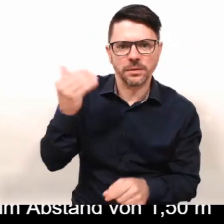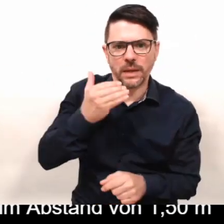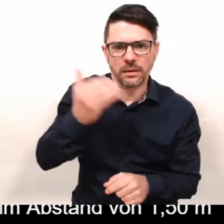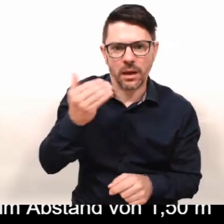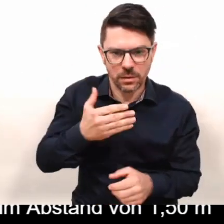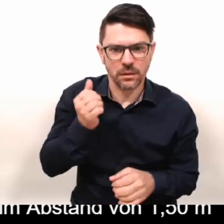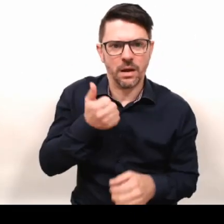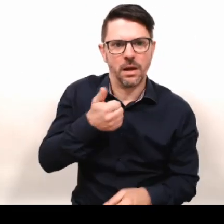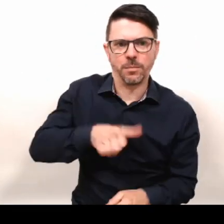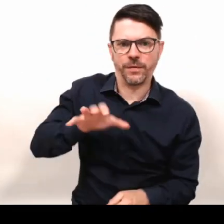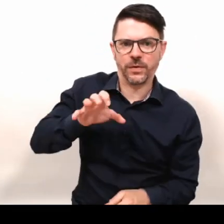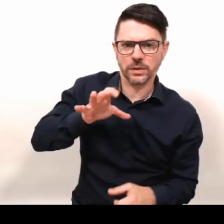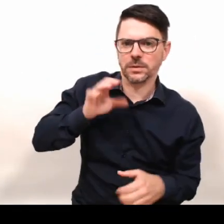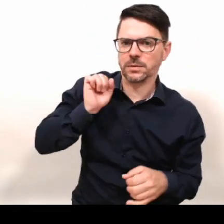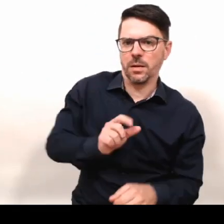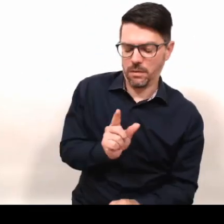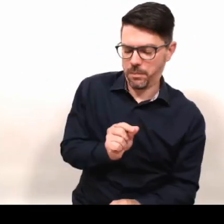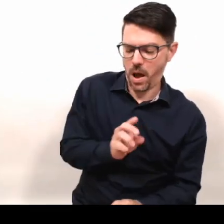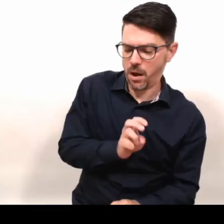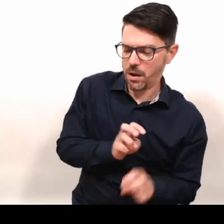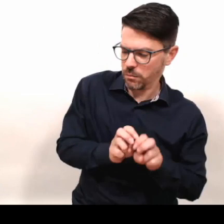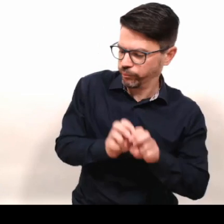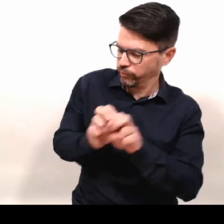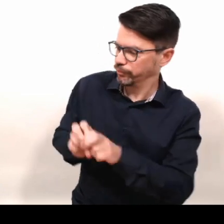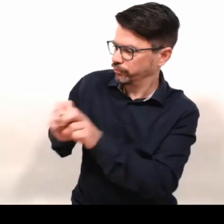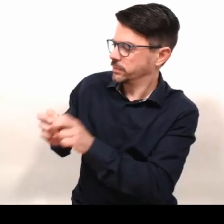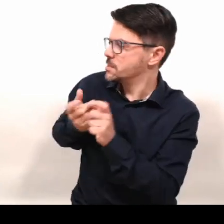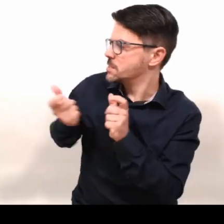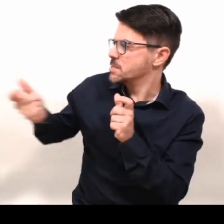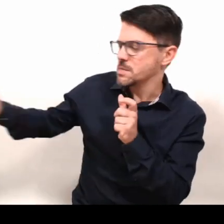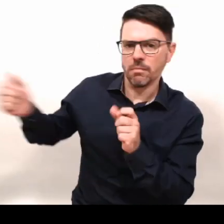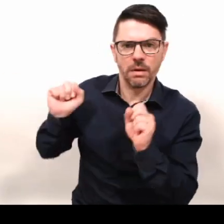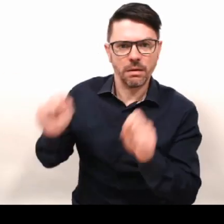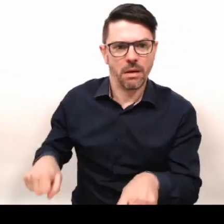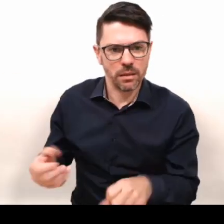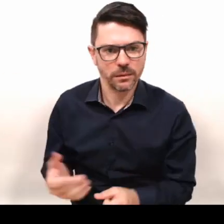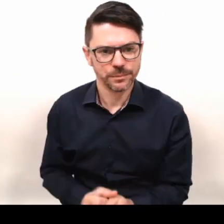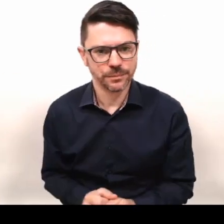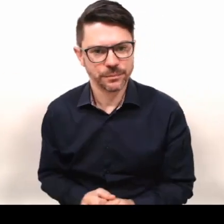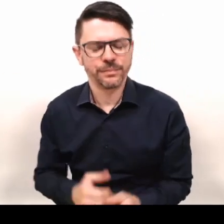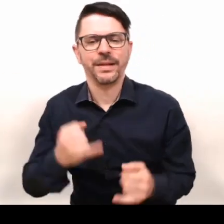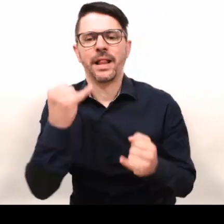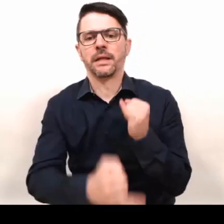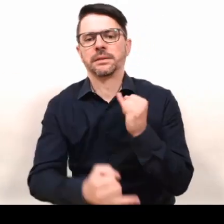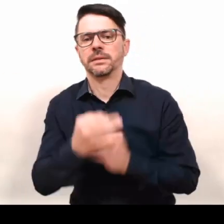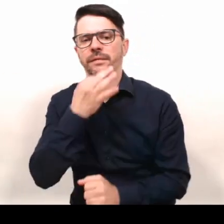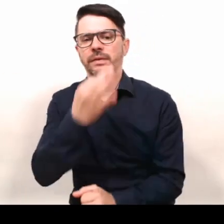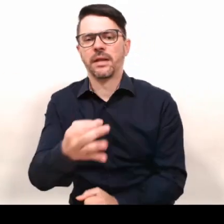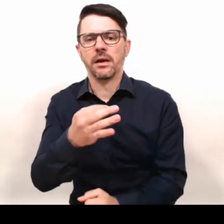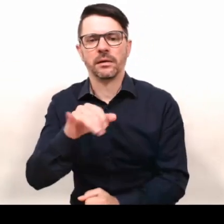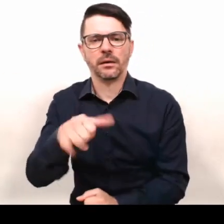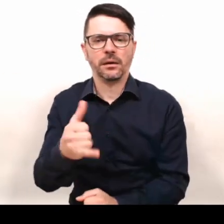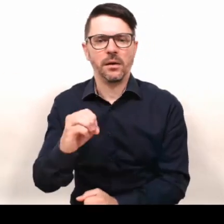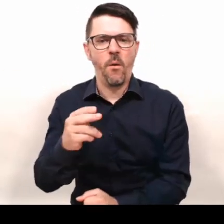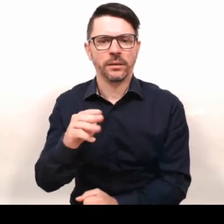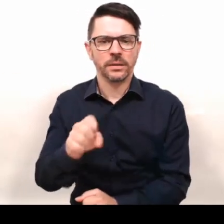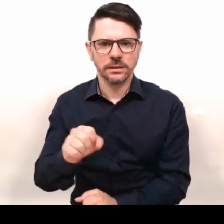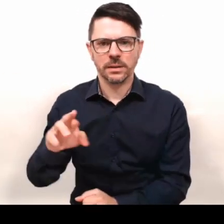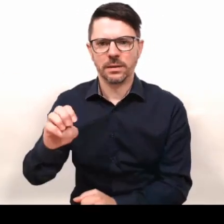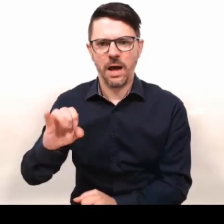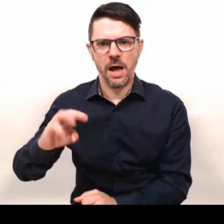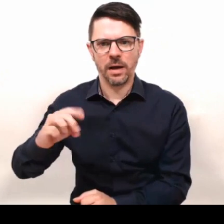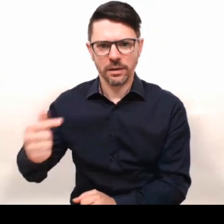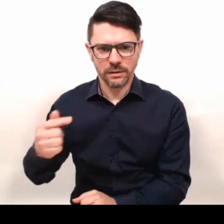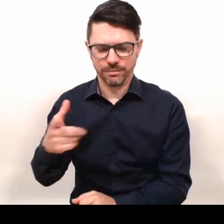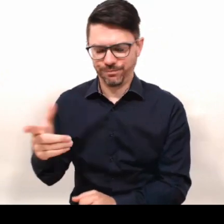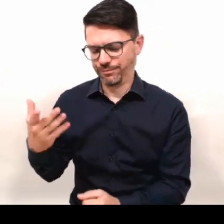Gedrückt, gedrückt halten. Halten, alles klar. Frau Hummel, weil Sie den Muttertag schon angesprochen haben, da wurde immer wieder die Forderung,